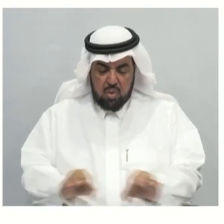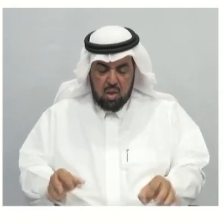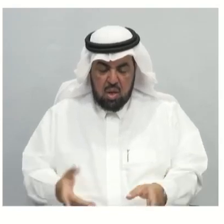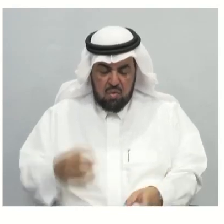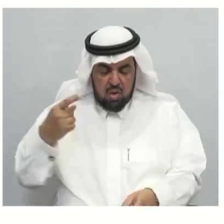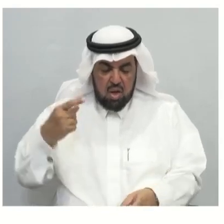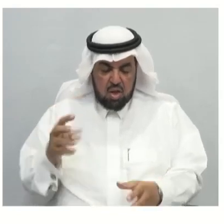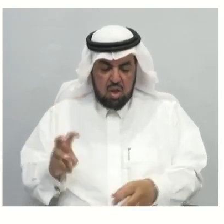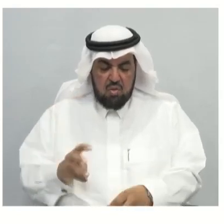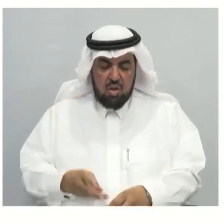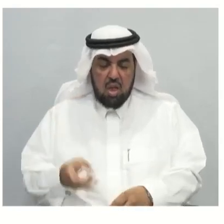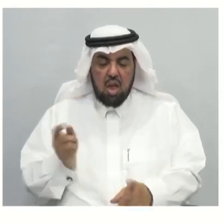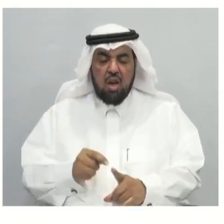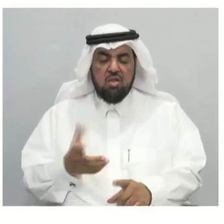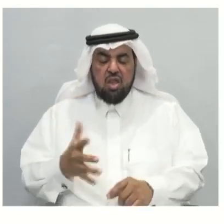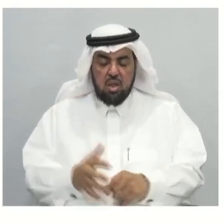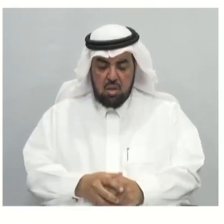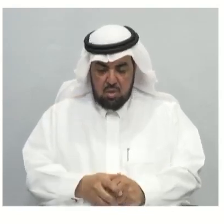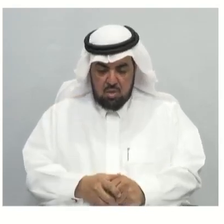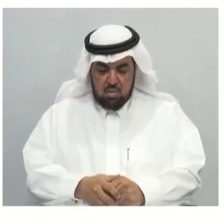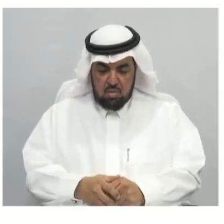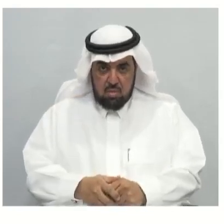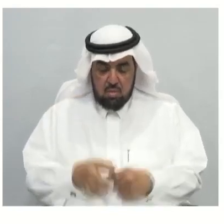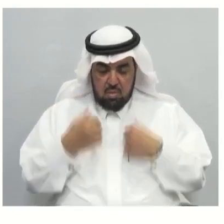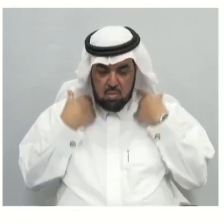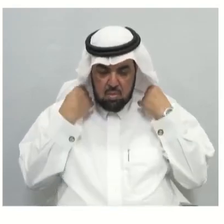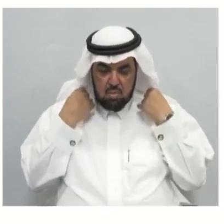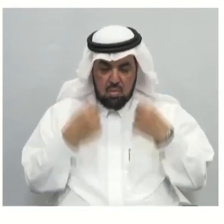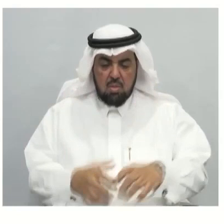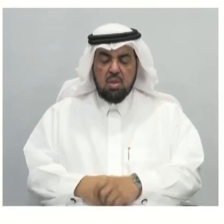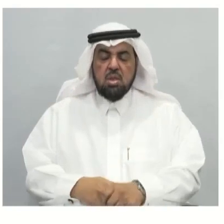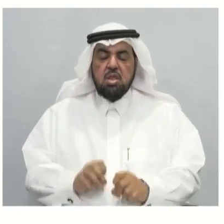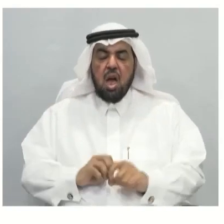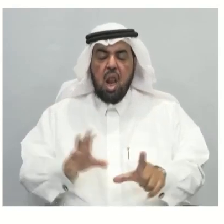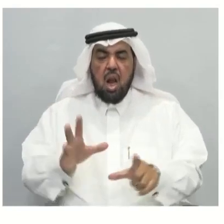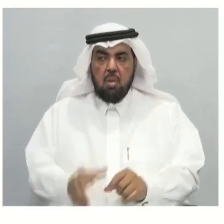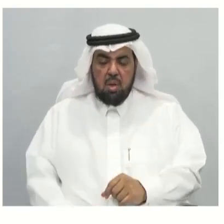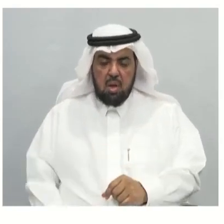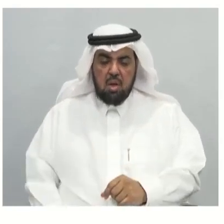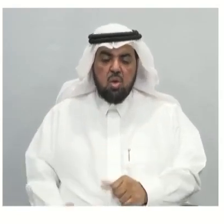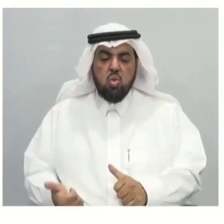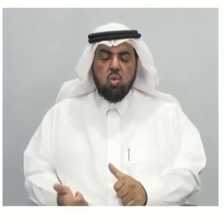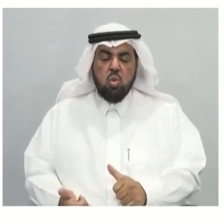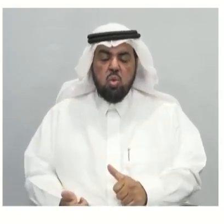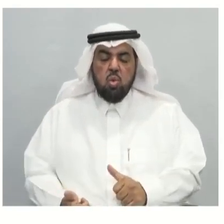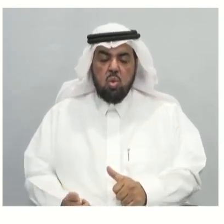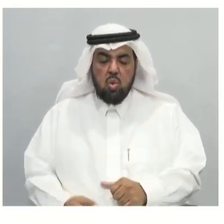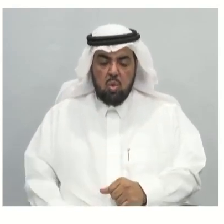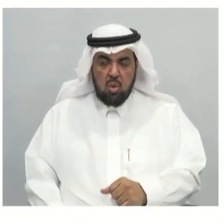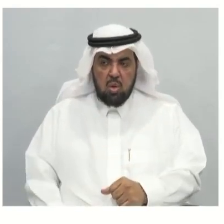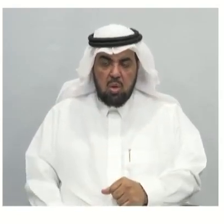عندما تفكر الشركه بتحقيق هدف جديد عزيزي الطالب التقارير الاعلاميه ماذا قلنا